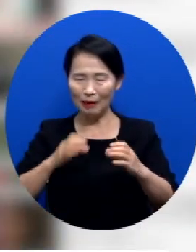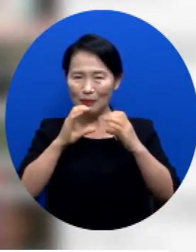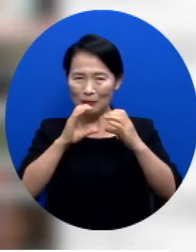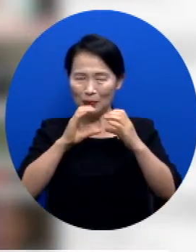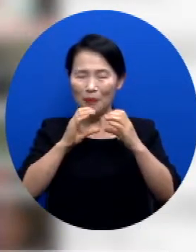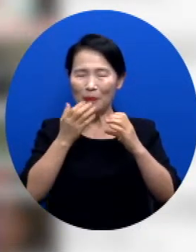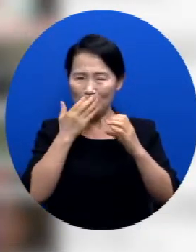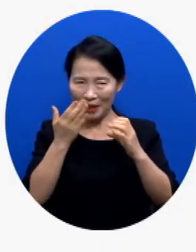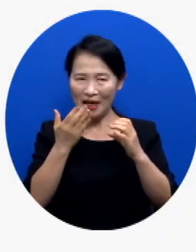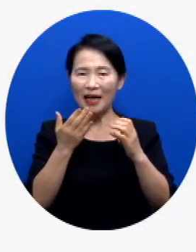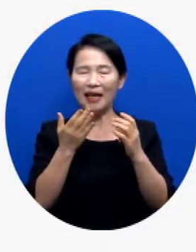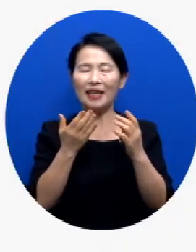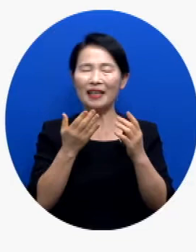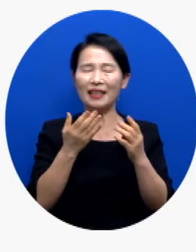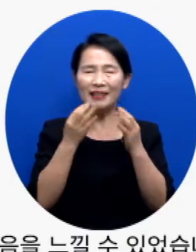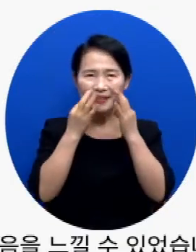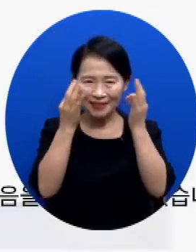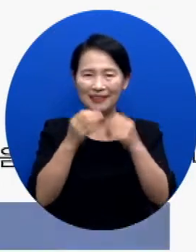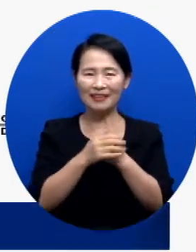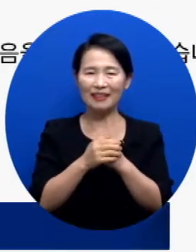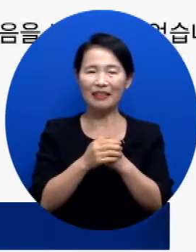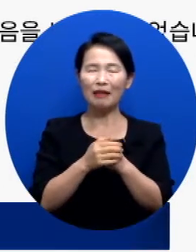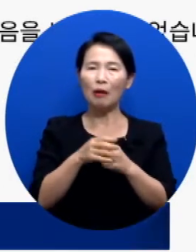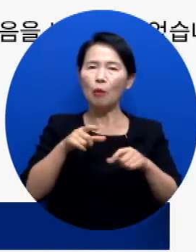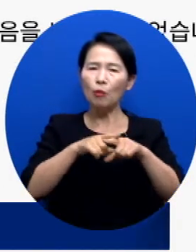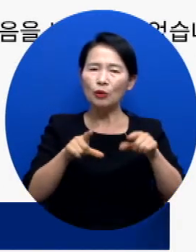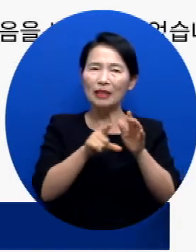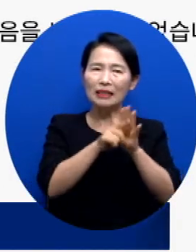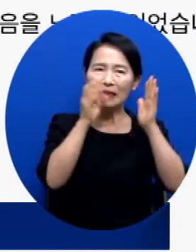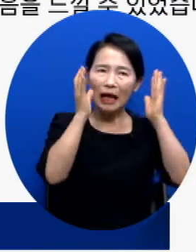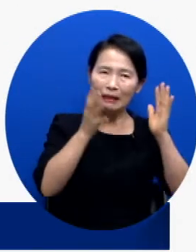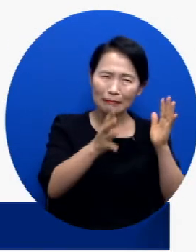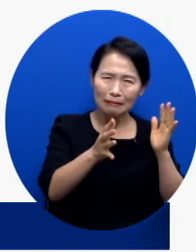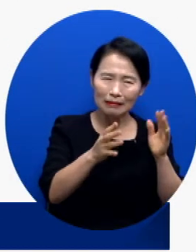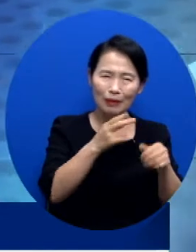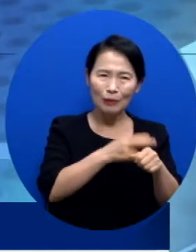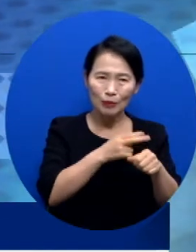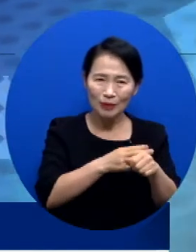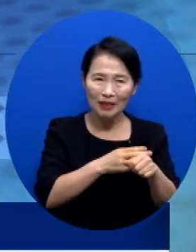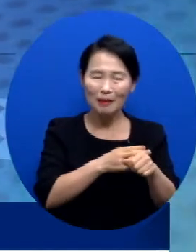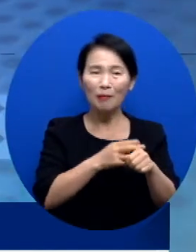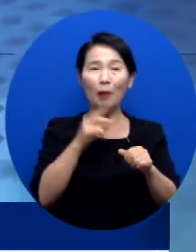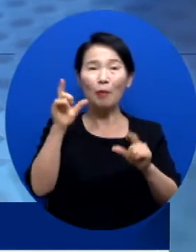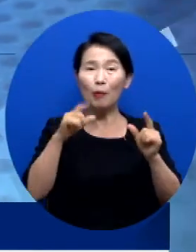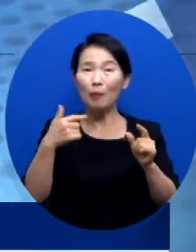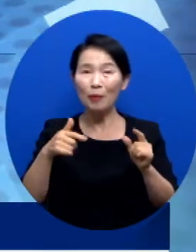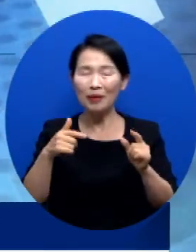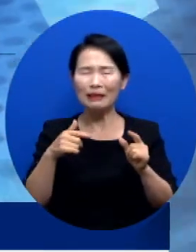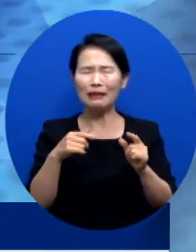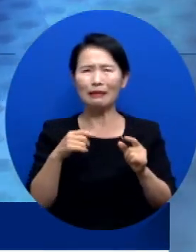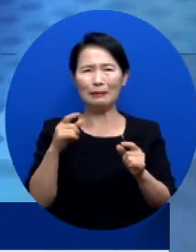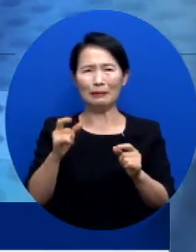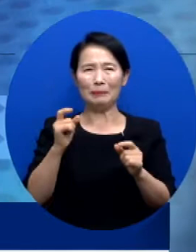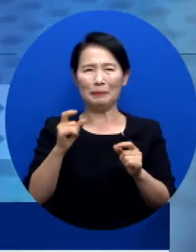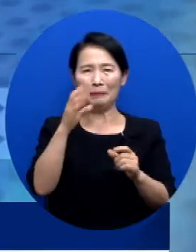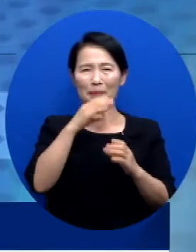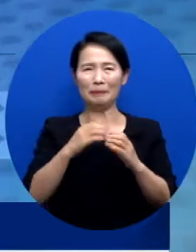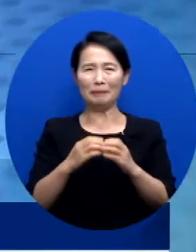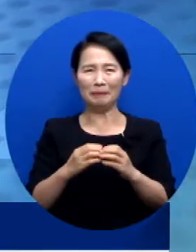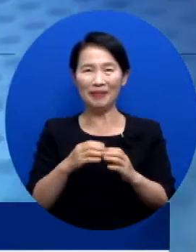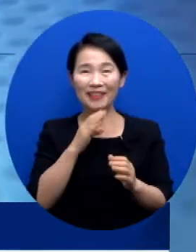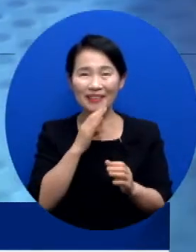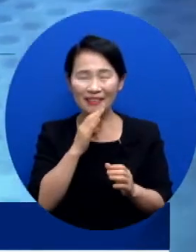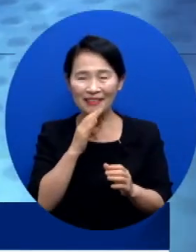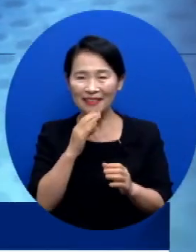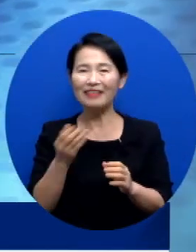것을 기대했습니다. 보통 신학자들, 교수님들 하면은 갖게 되는 뭔가 좀 딱딱한 사람들일 것 같다, 이런 이미지들이 있는데,